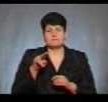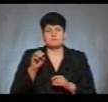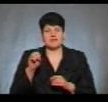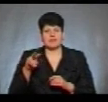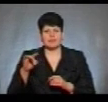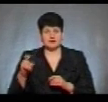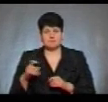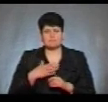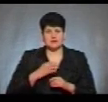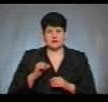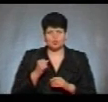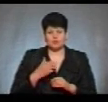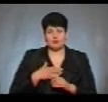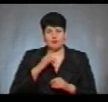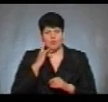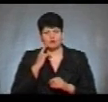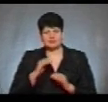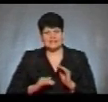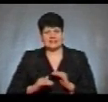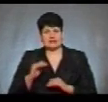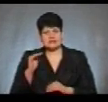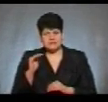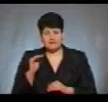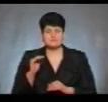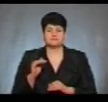друг молодості і дитинства,